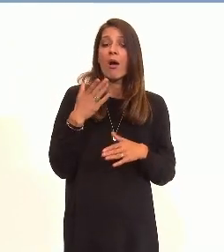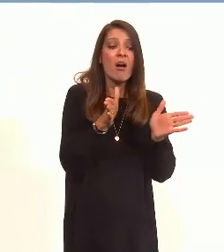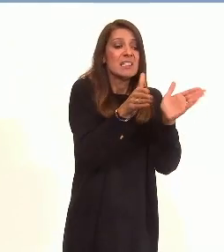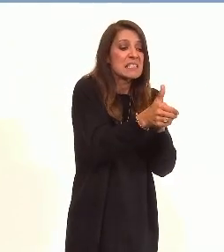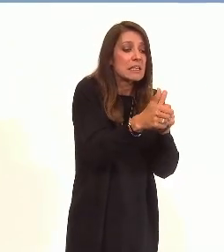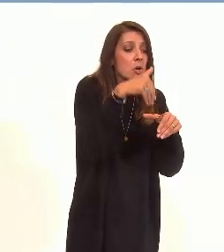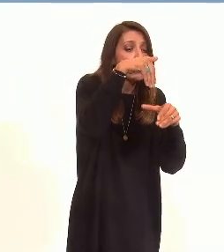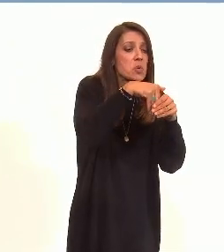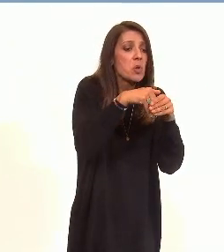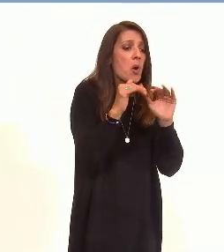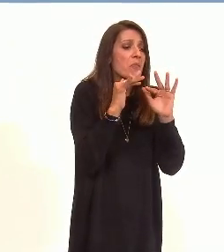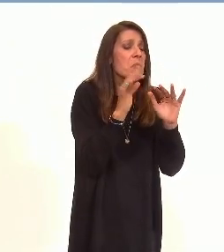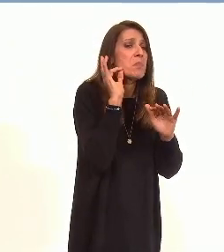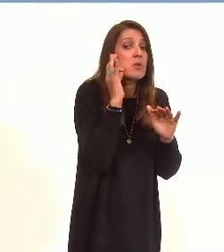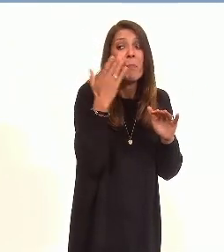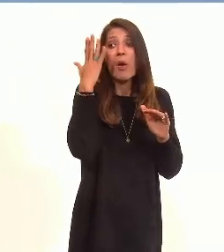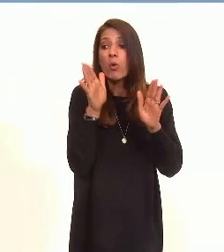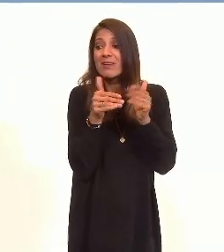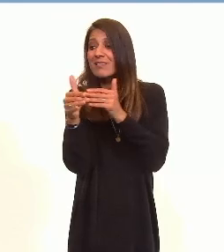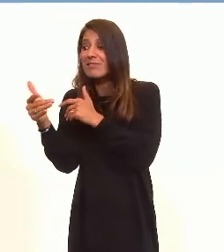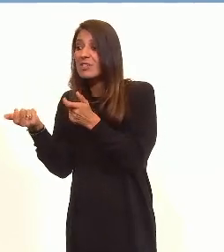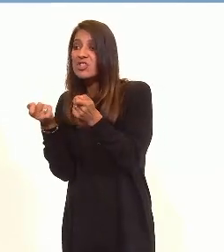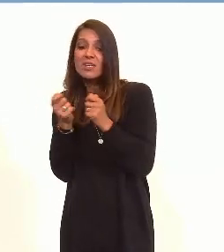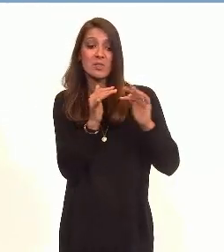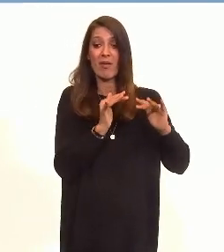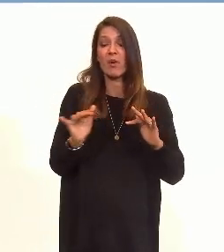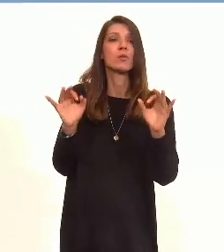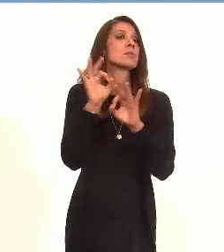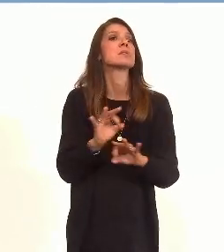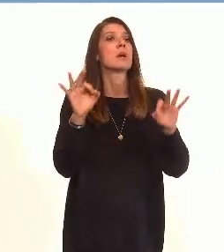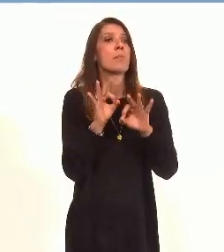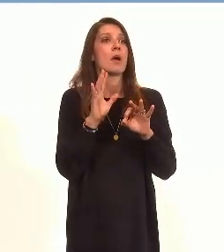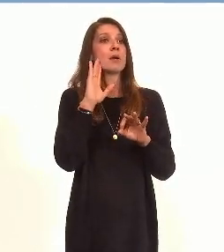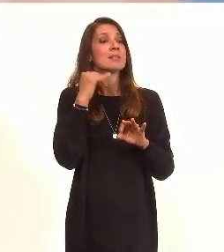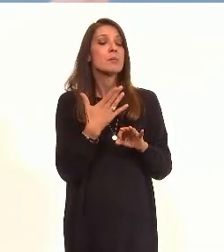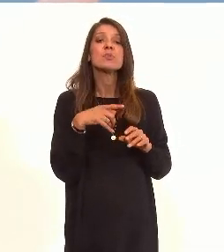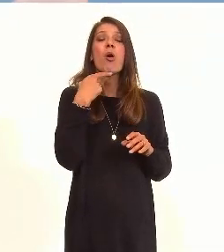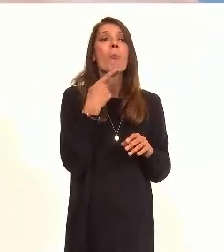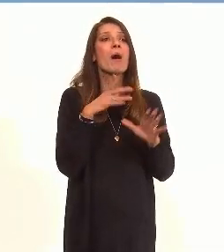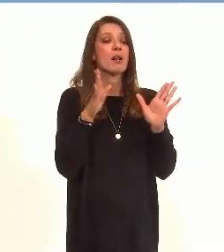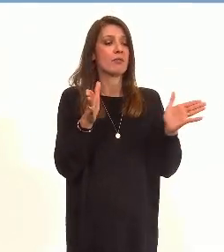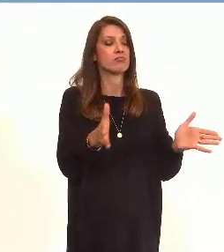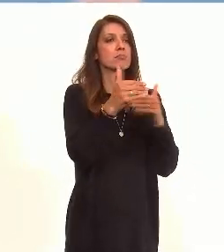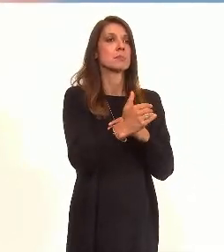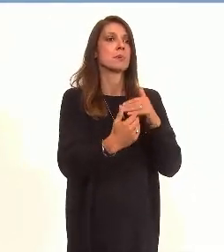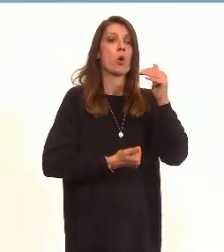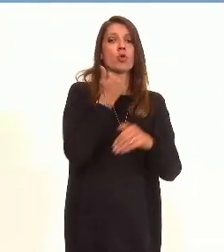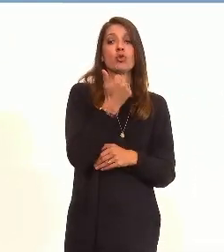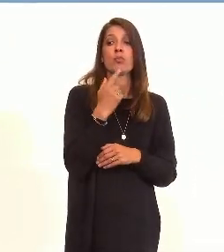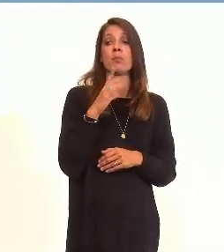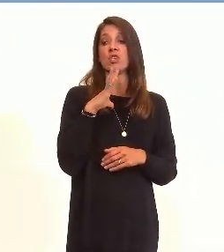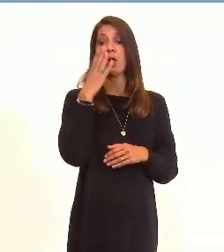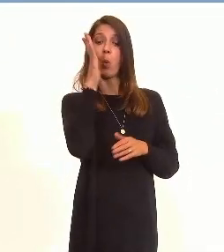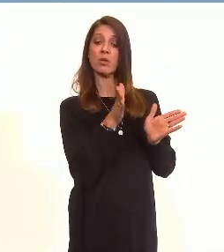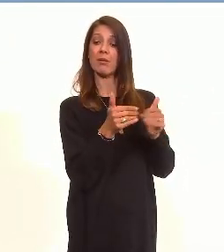gouvernés. Et c'est cet enjeu-là crucial, cet enjeu de la participation, pas uniquement dans le champ de l'autonomie, mais en dehors de ce champ, dans les autres segments qui